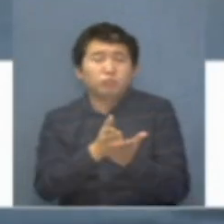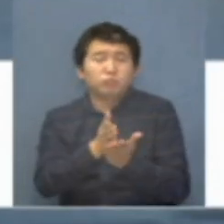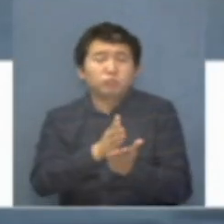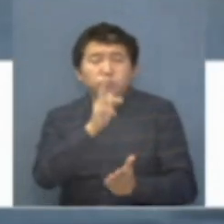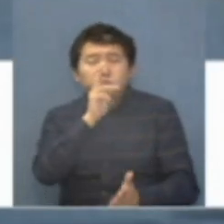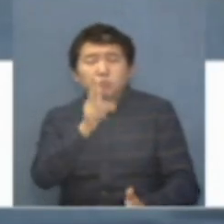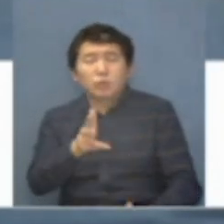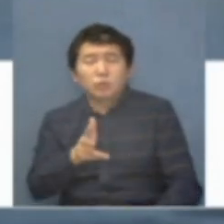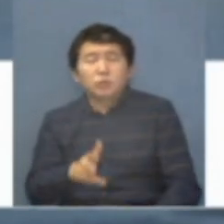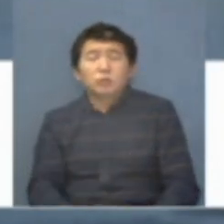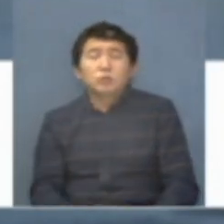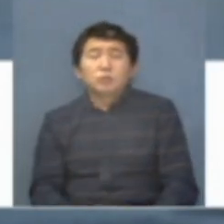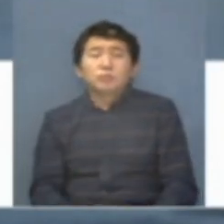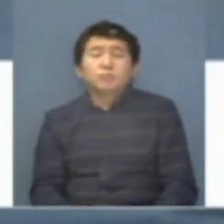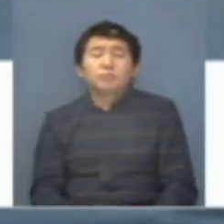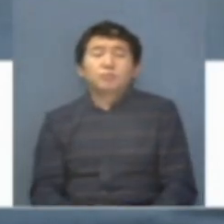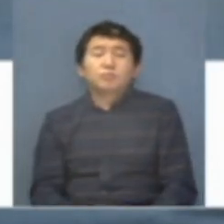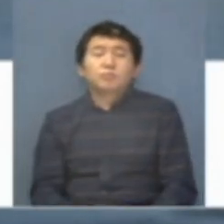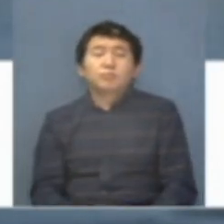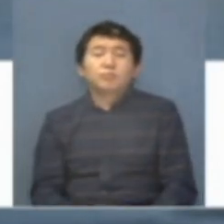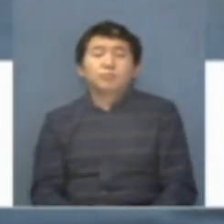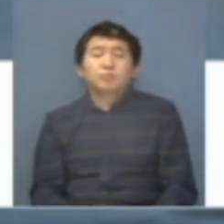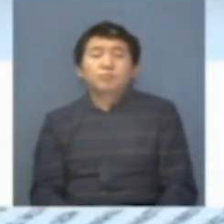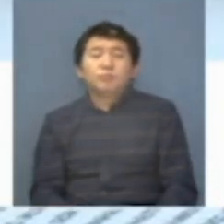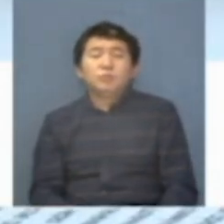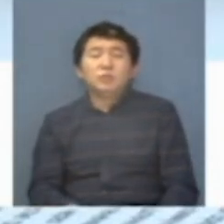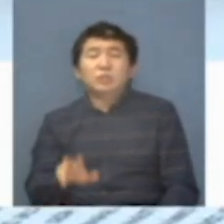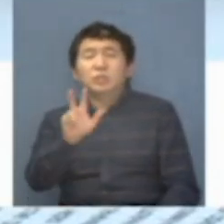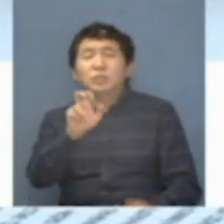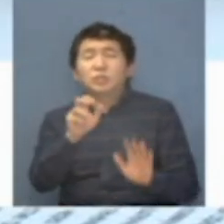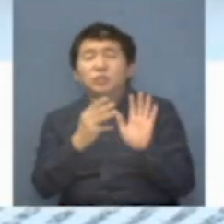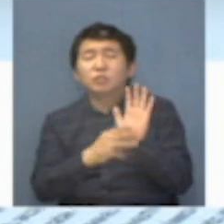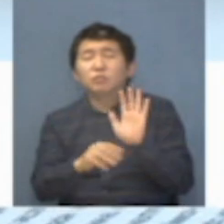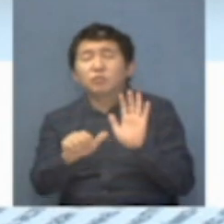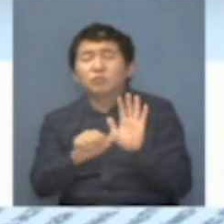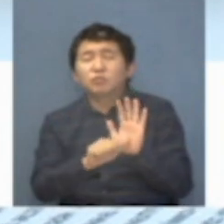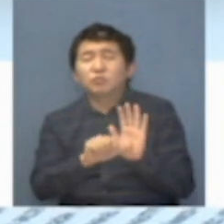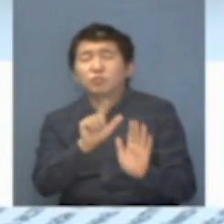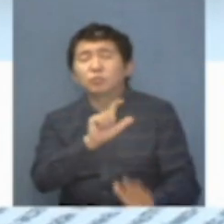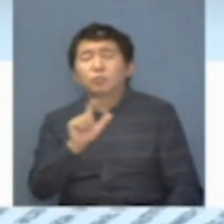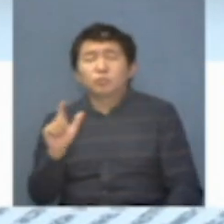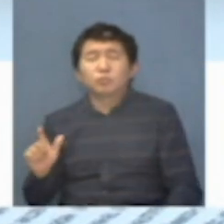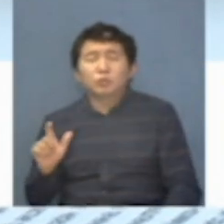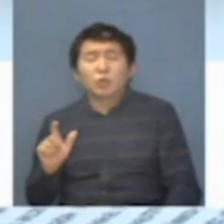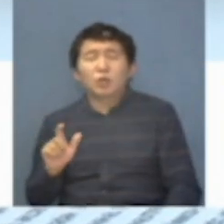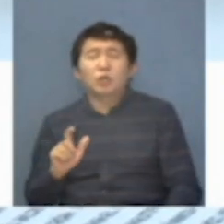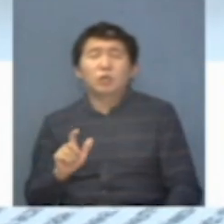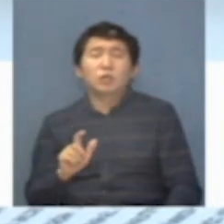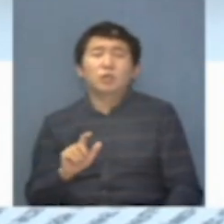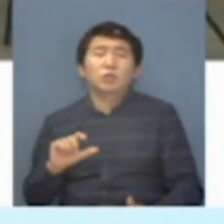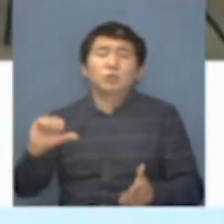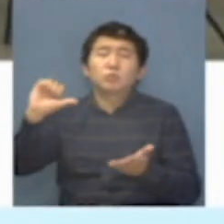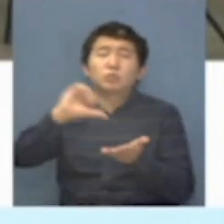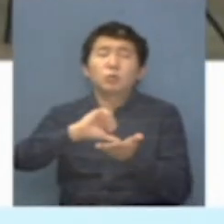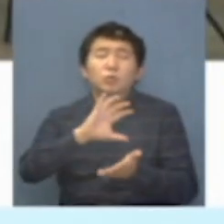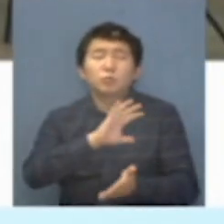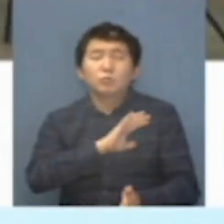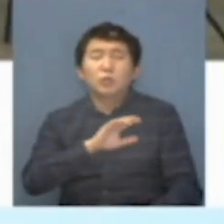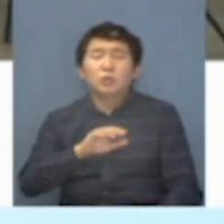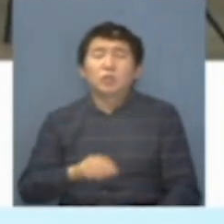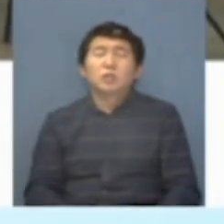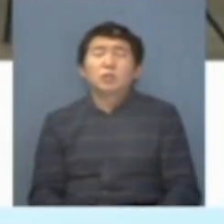Восточно-Казахстанской области изъявили желание принять участие 386 претендентов. Из них 295 граждан, документы